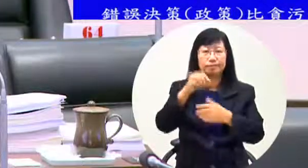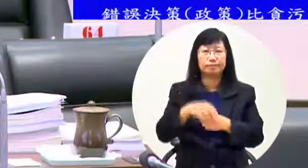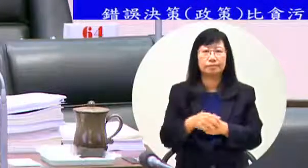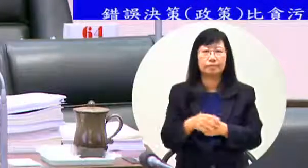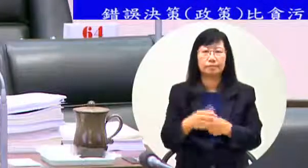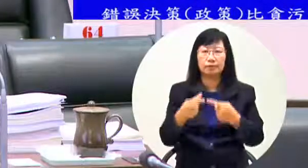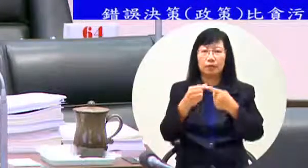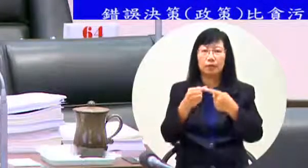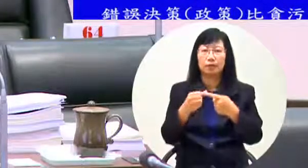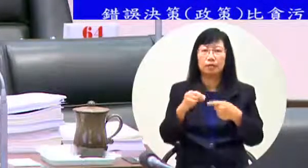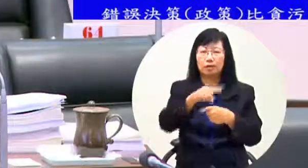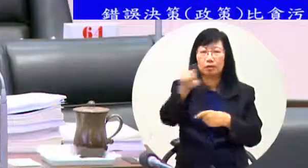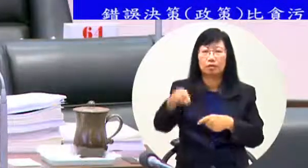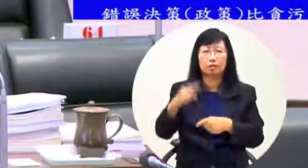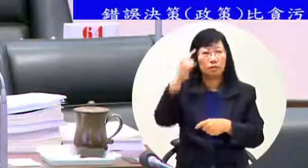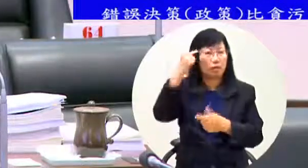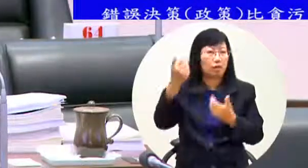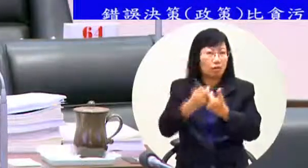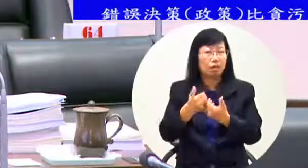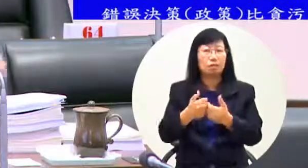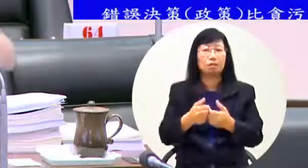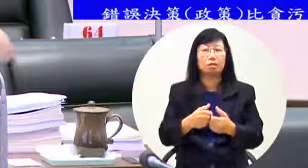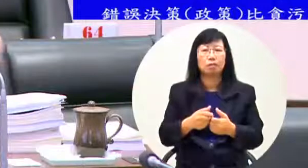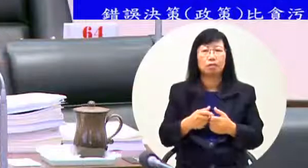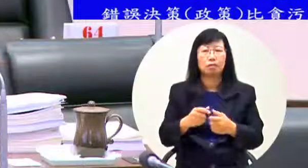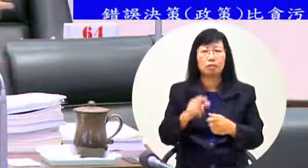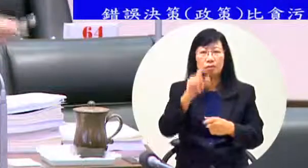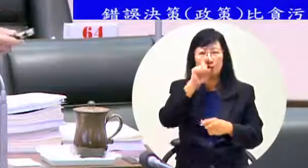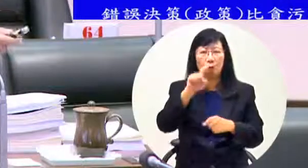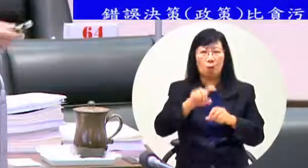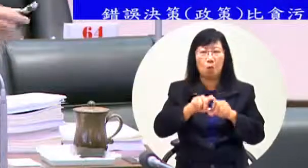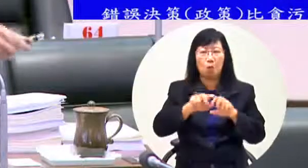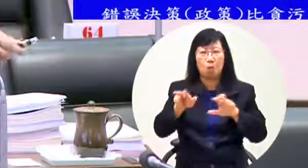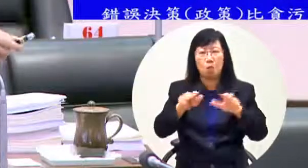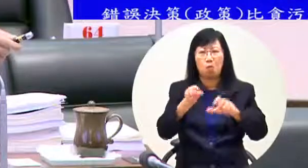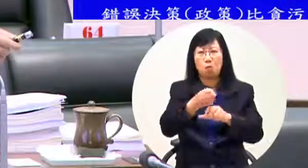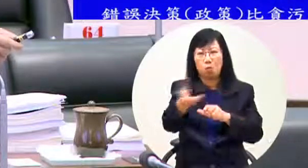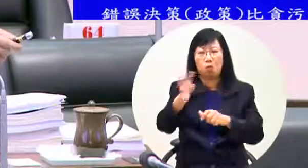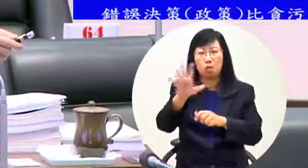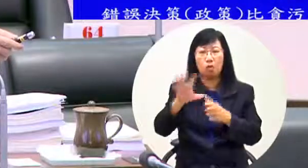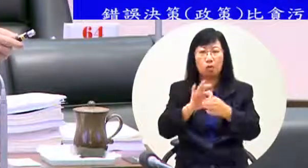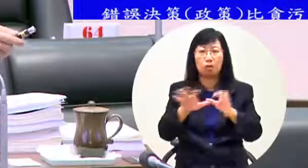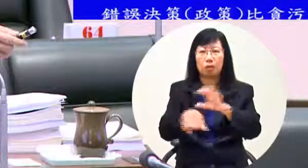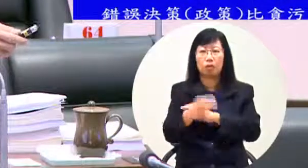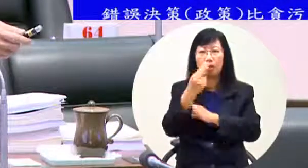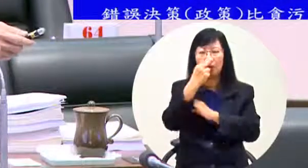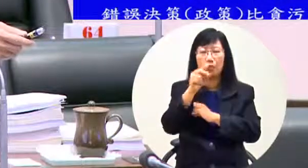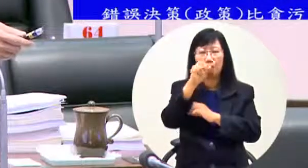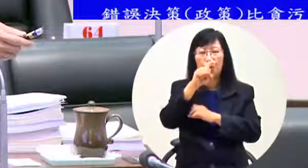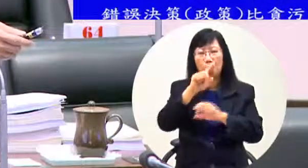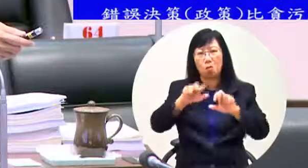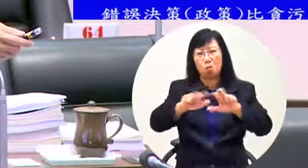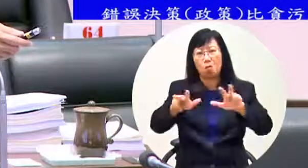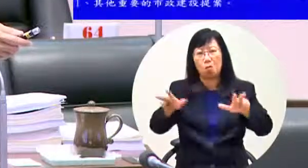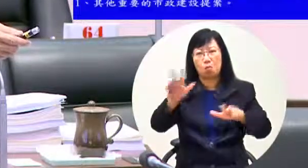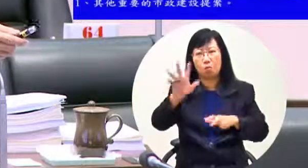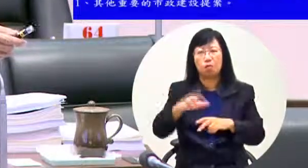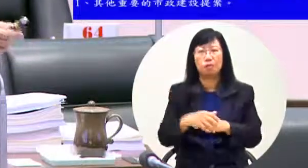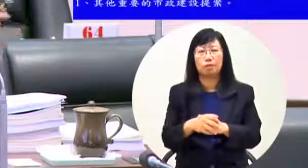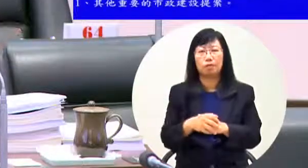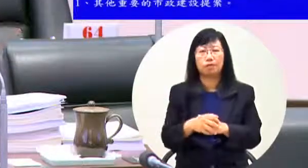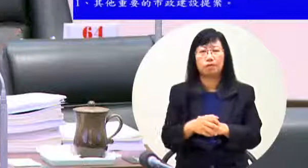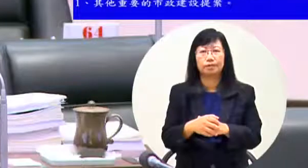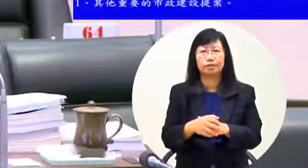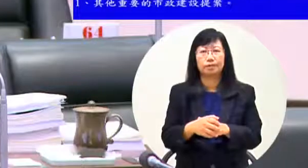污染，包括空污，安静大家都在。第一个，下一张哈，我